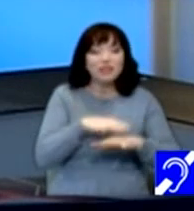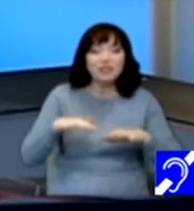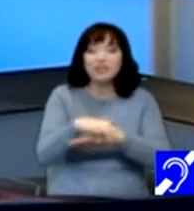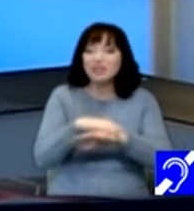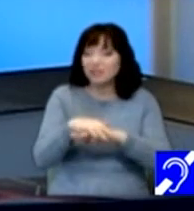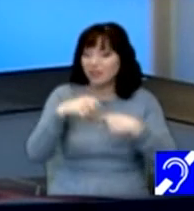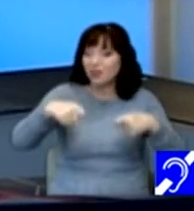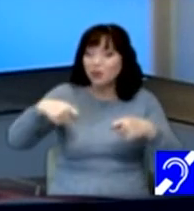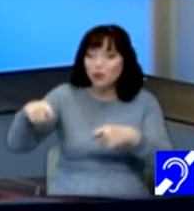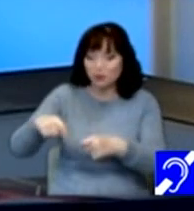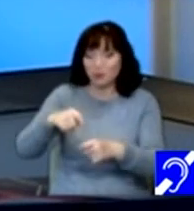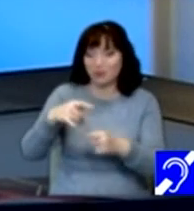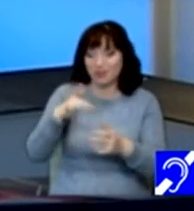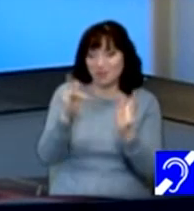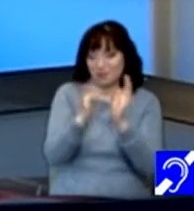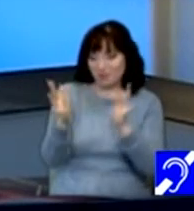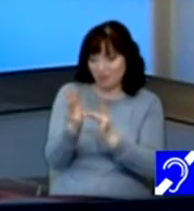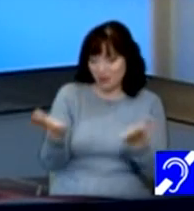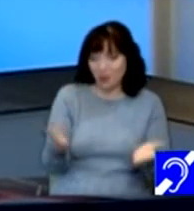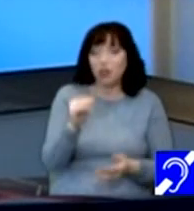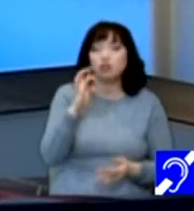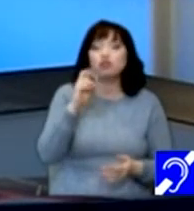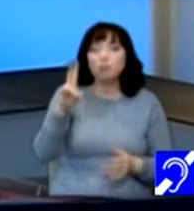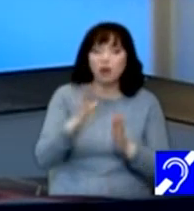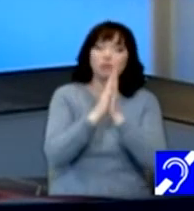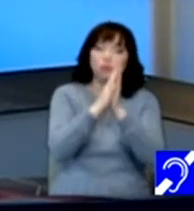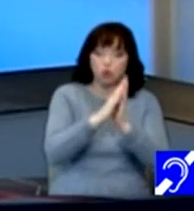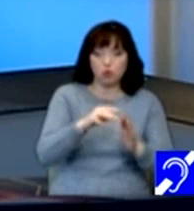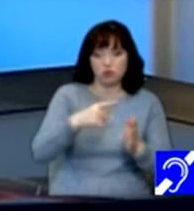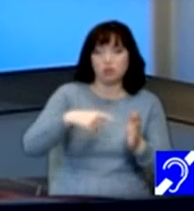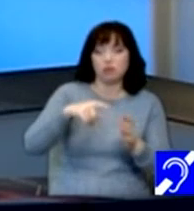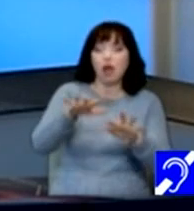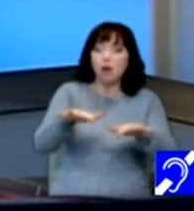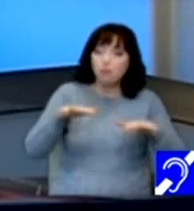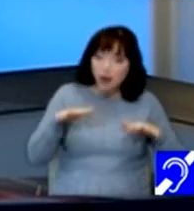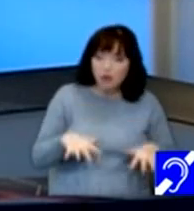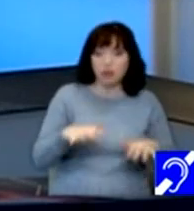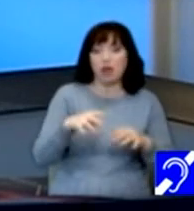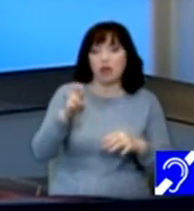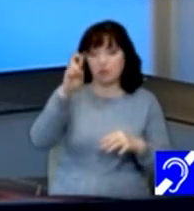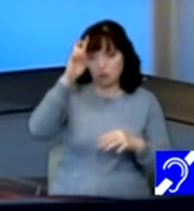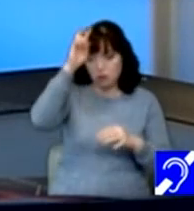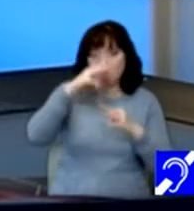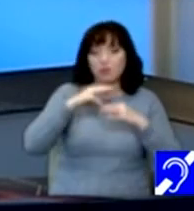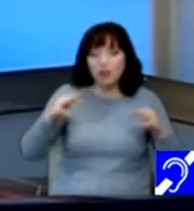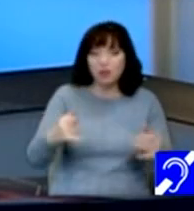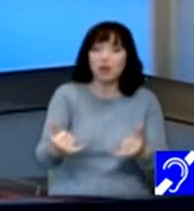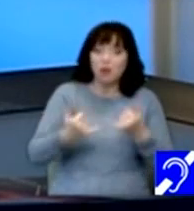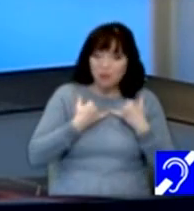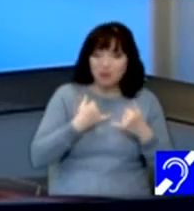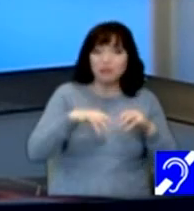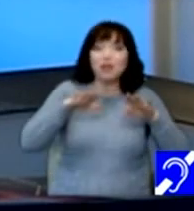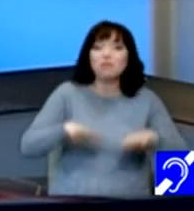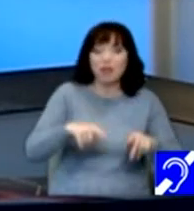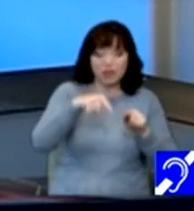aceste condiții, primarul de Chișinău, Ion Ceban, cere Parlamentului și Guvernului să le ofere temporar șoferilor parcările din fața